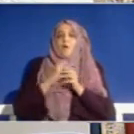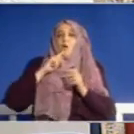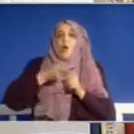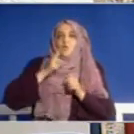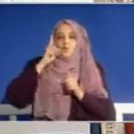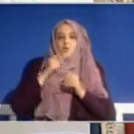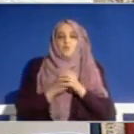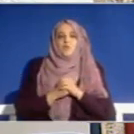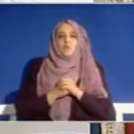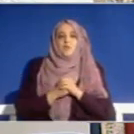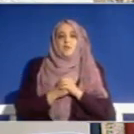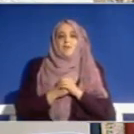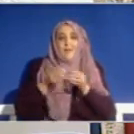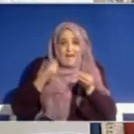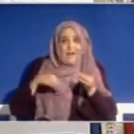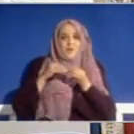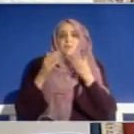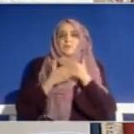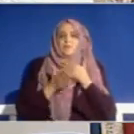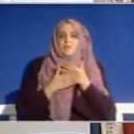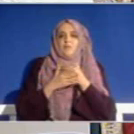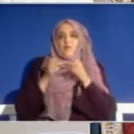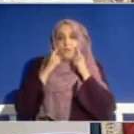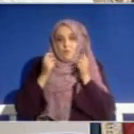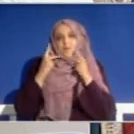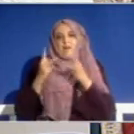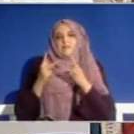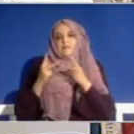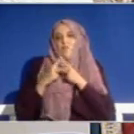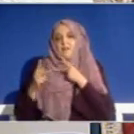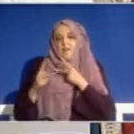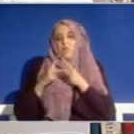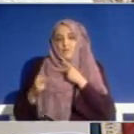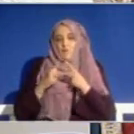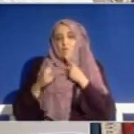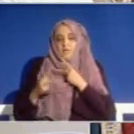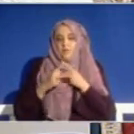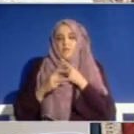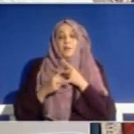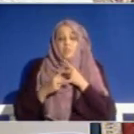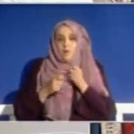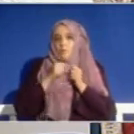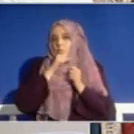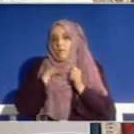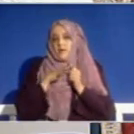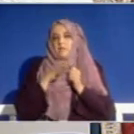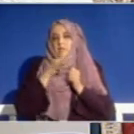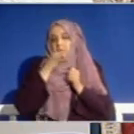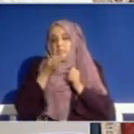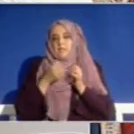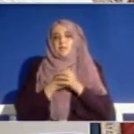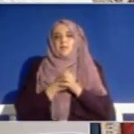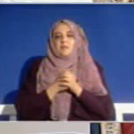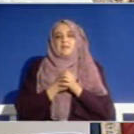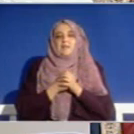رباني إلا وأوصى جبريل رسول الله صلى الله عليه وسلم بالجار. صح، فلذلك الحديث الذي روته